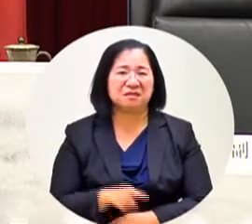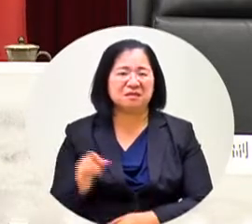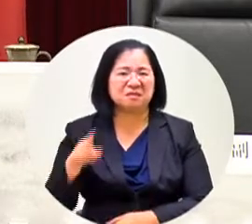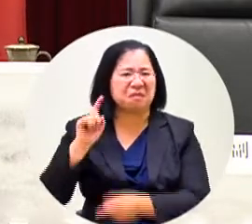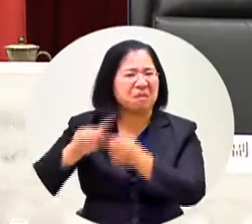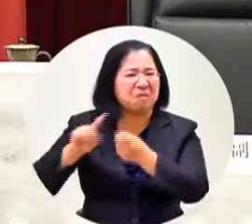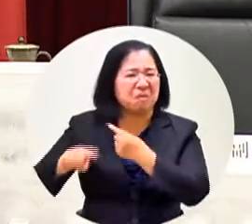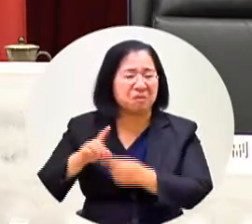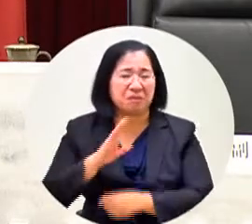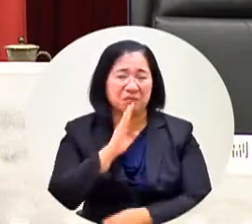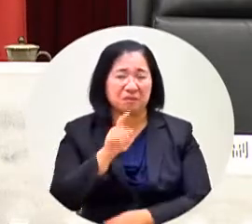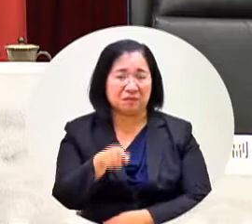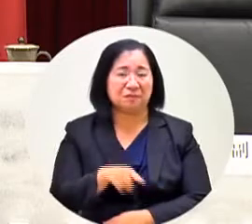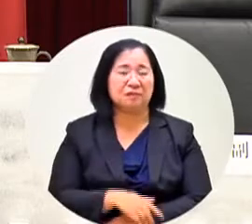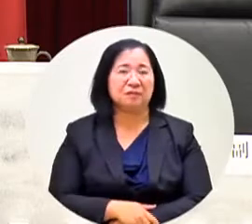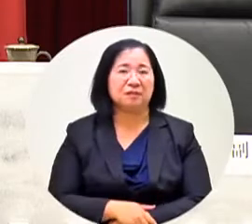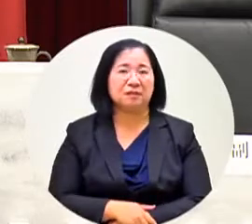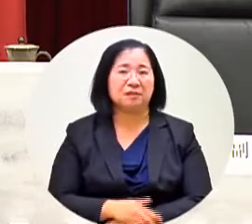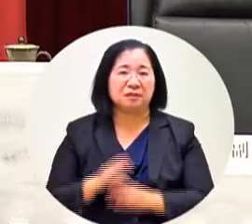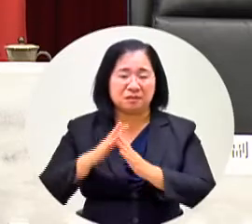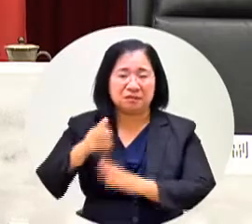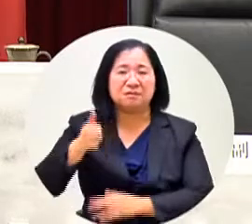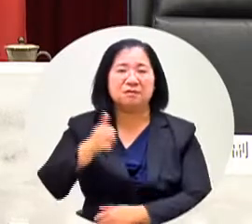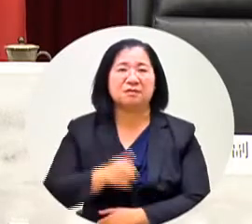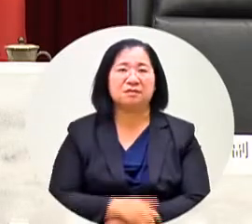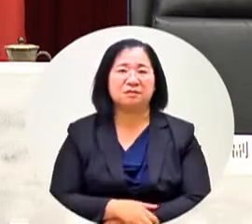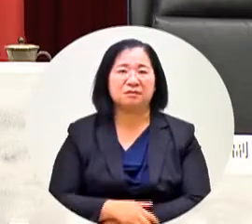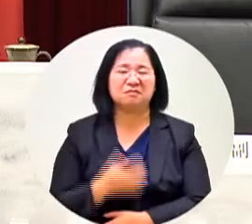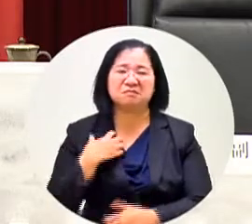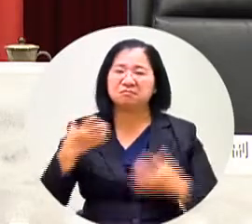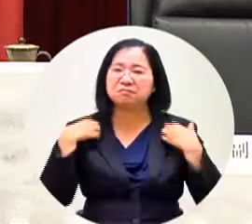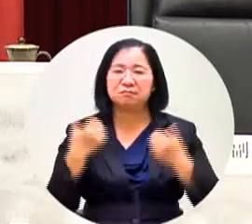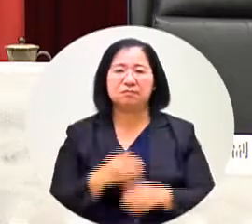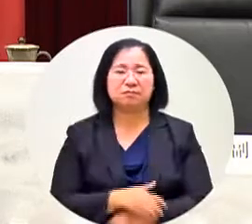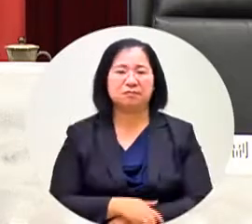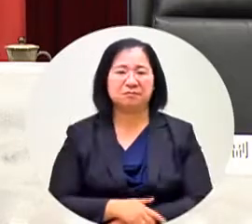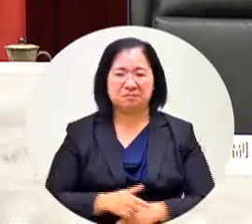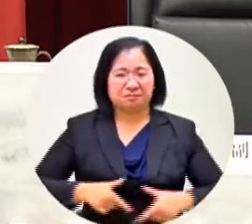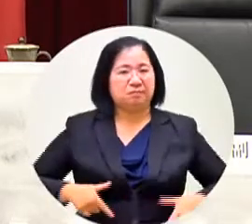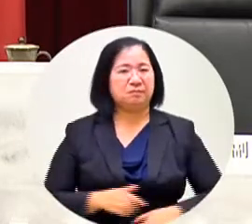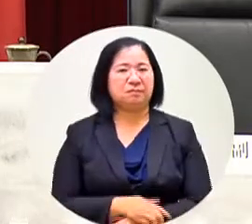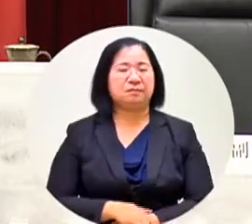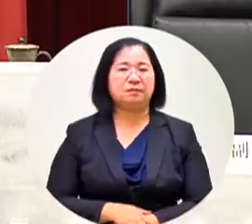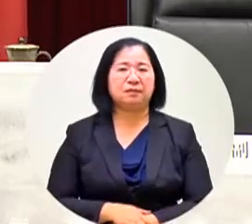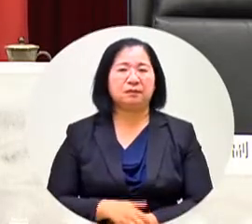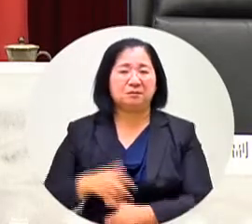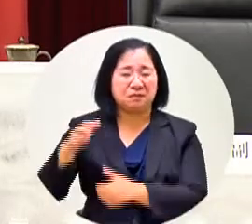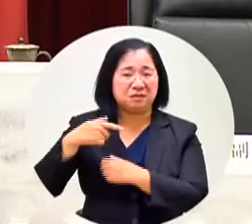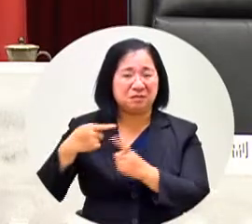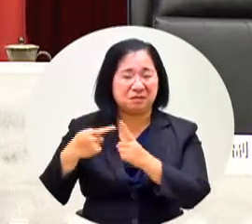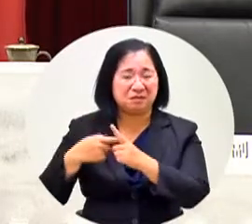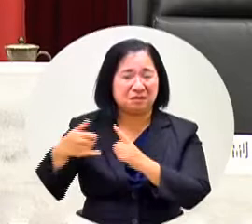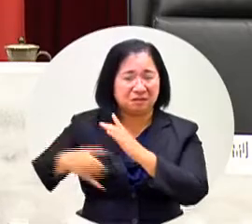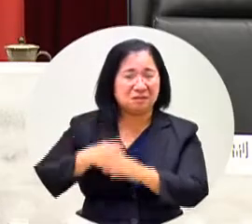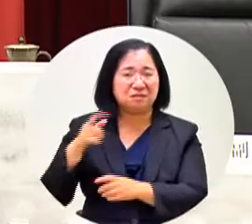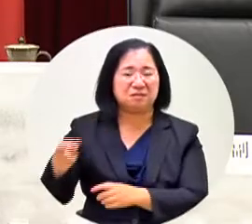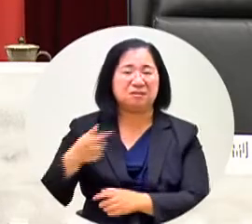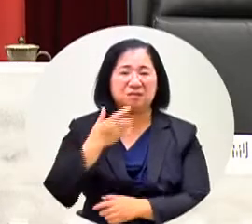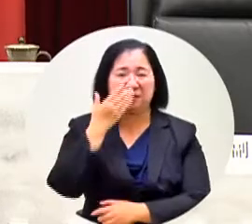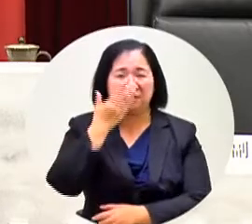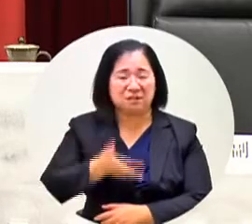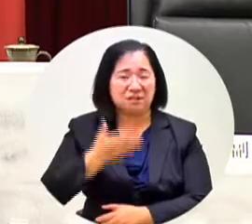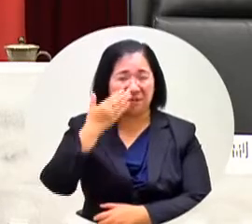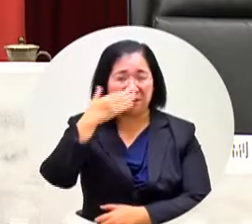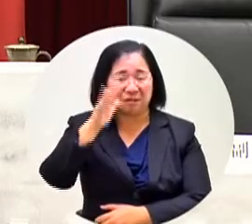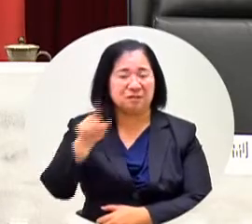啊，这韩市长用一个人事。吼、哦，蛮啥铺天盖地，讲伊啥